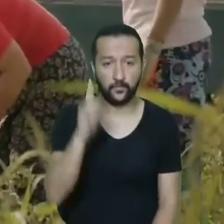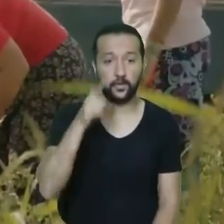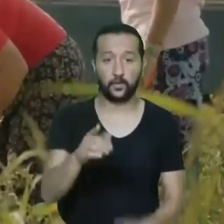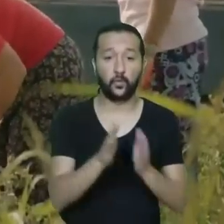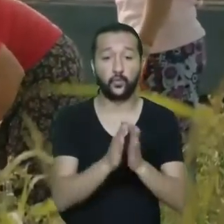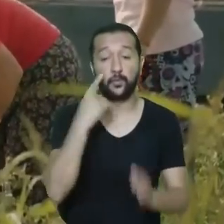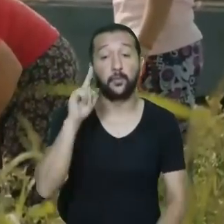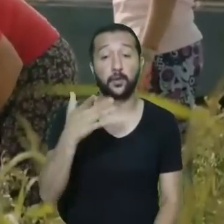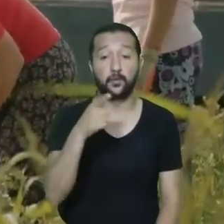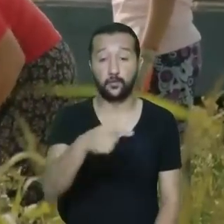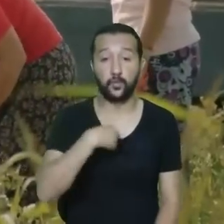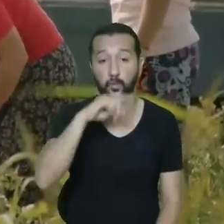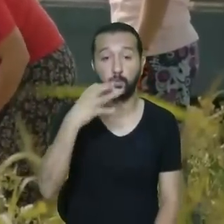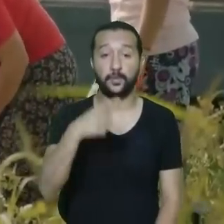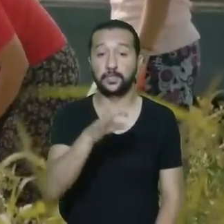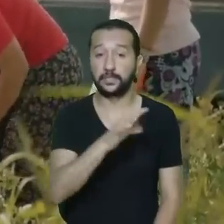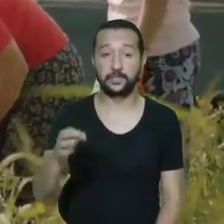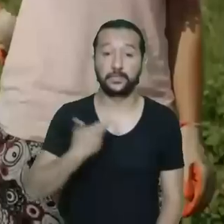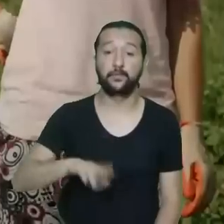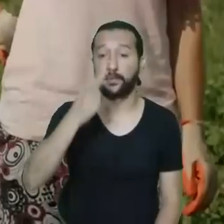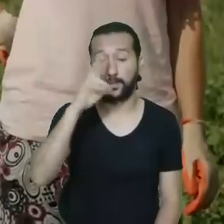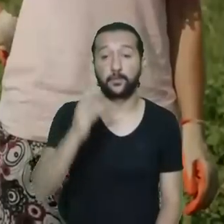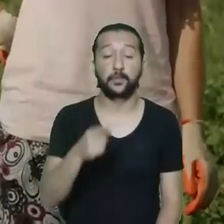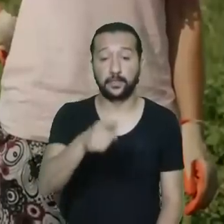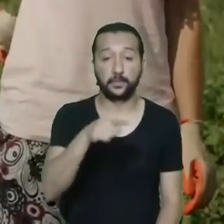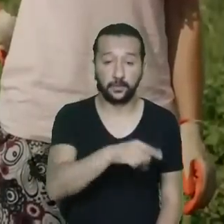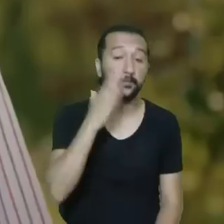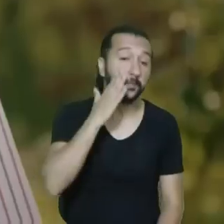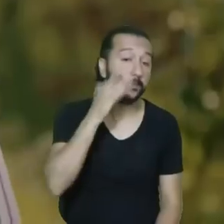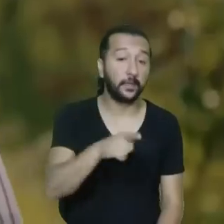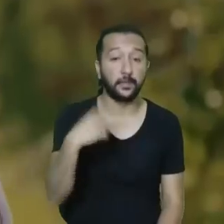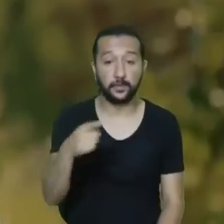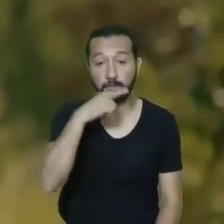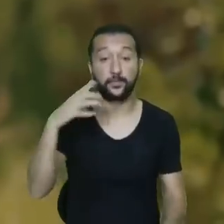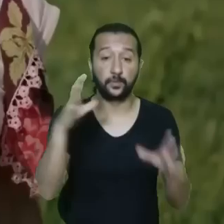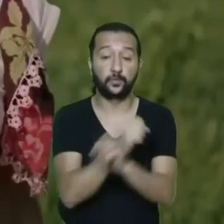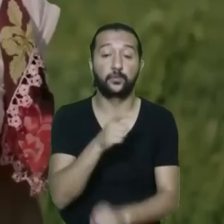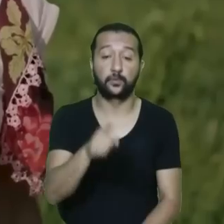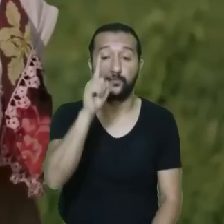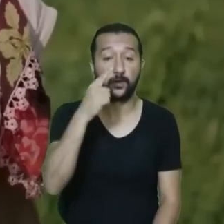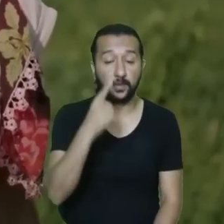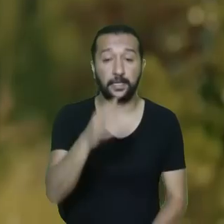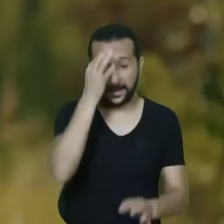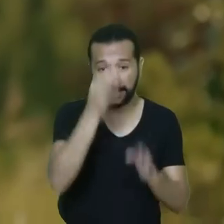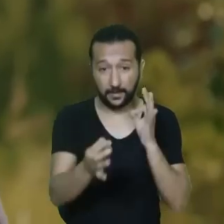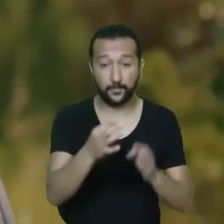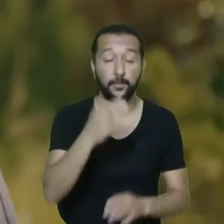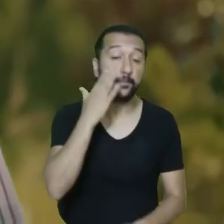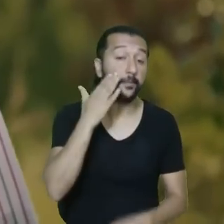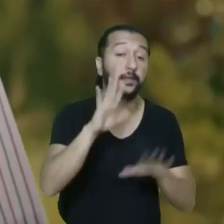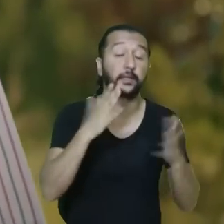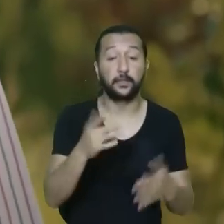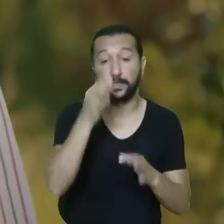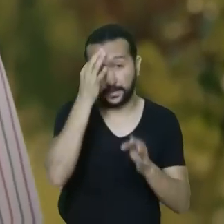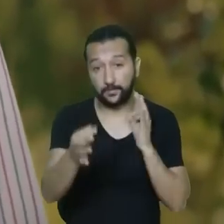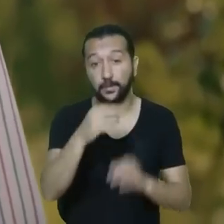Vallahi kusura bakmayın da ben bu domateslerin hiçbirini sevmedim. Kimisi pes pembe, kimisi kıpkırmızı. Vallahi ne tam böyle pes pembe olacak ne